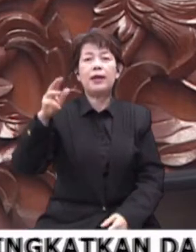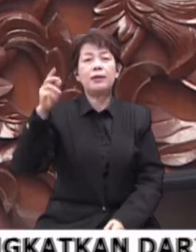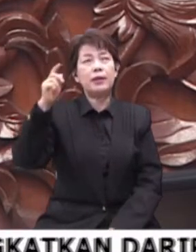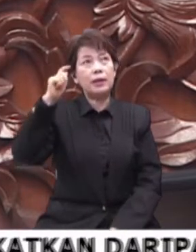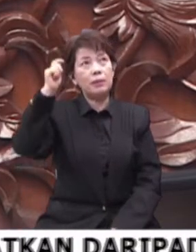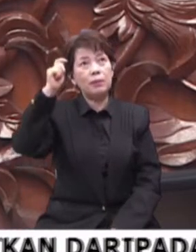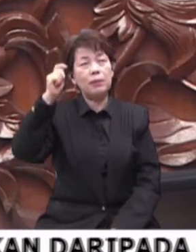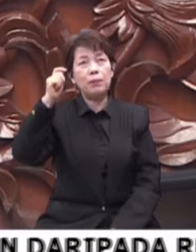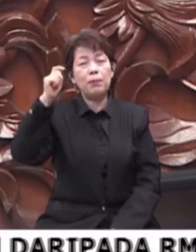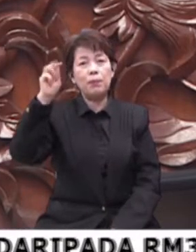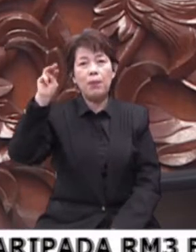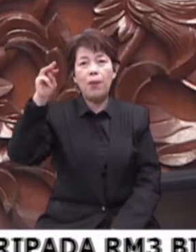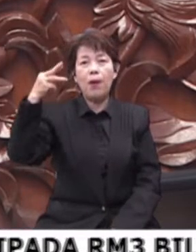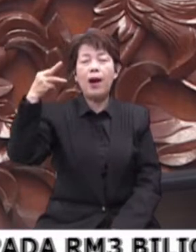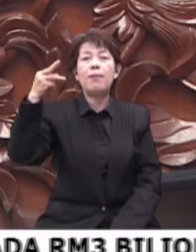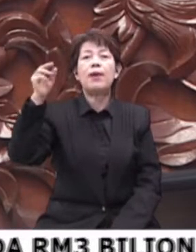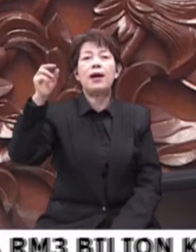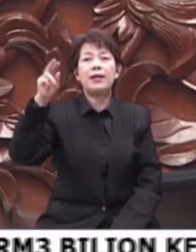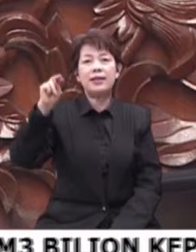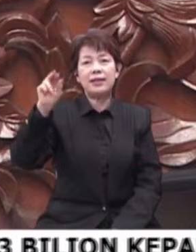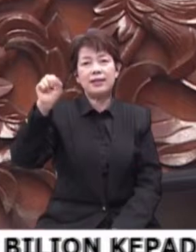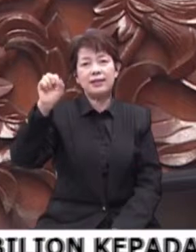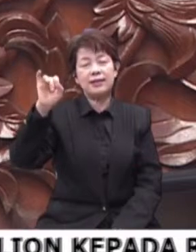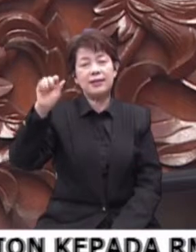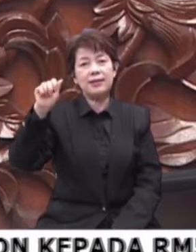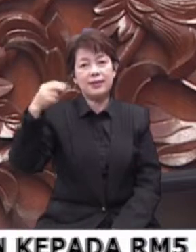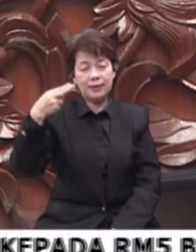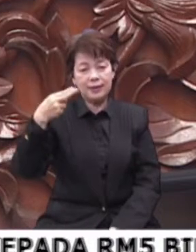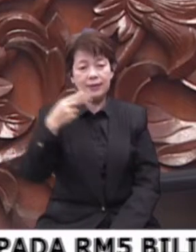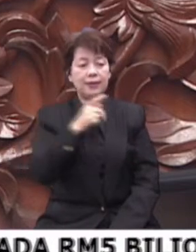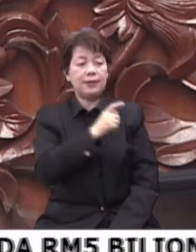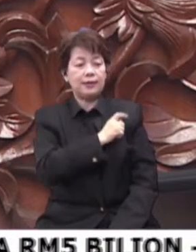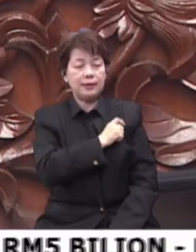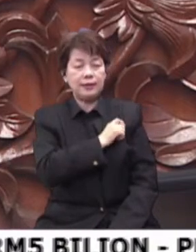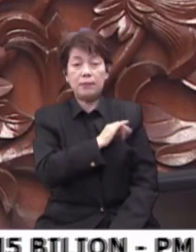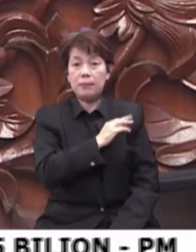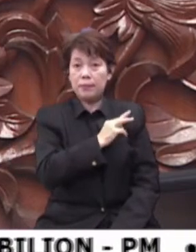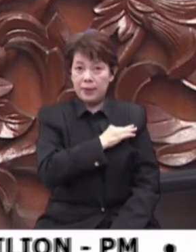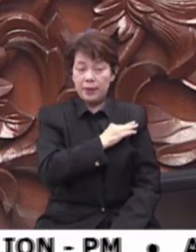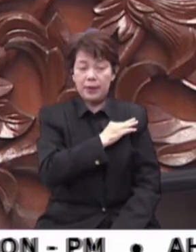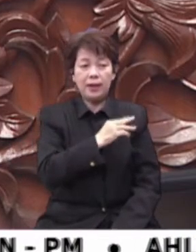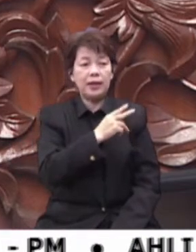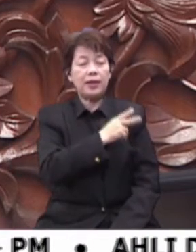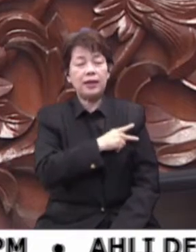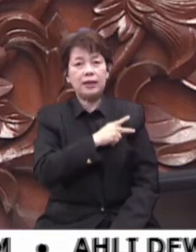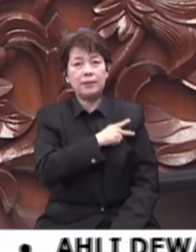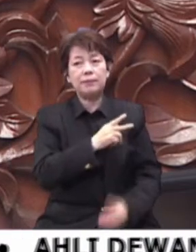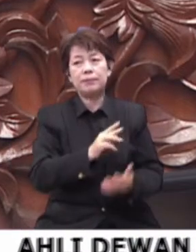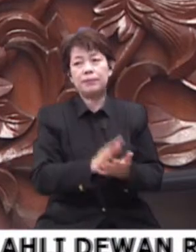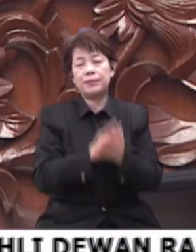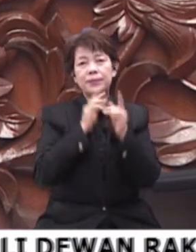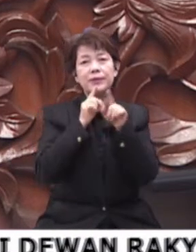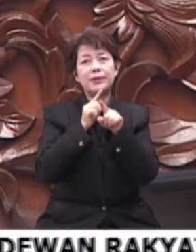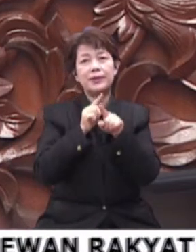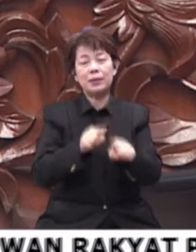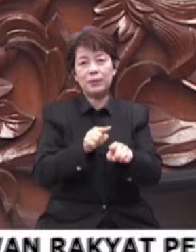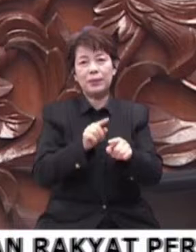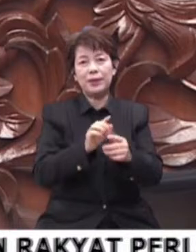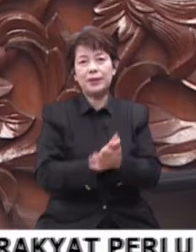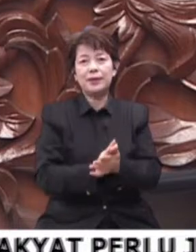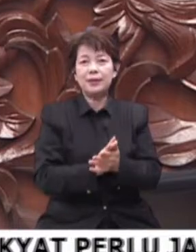Nasir timbalan menteri pembangunan kerajaan pampatan di atas jawaban yang telah